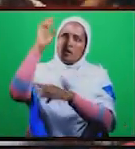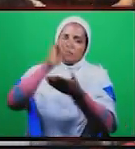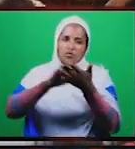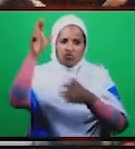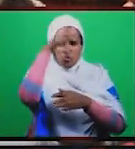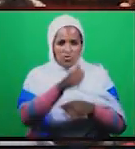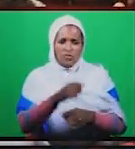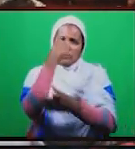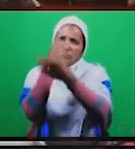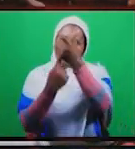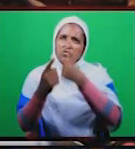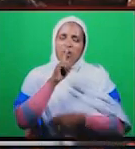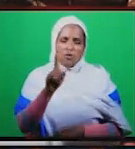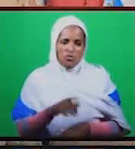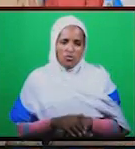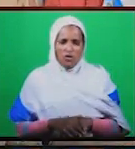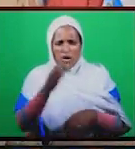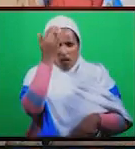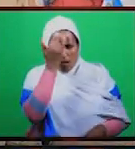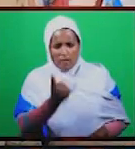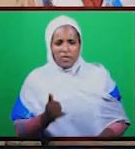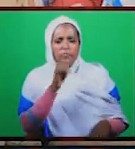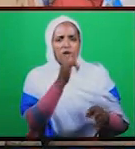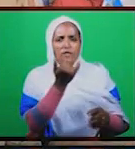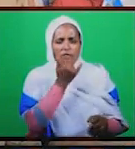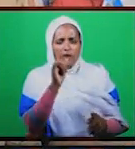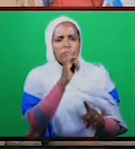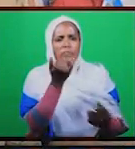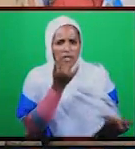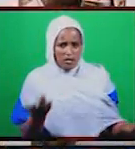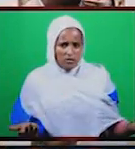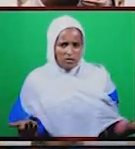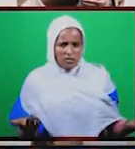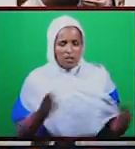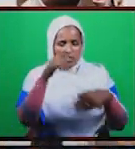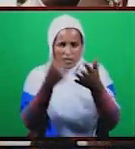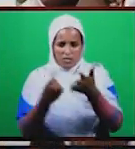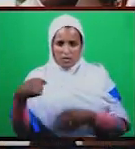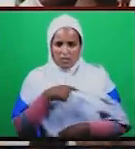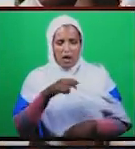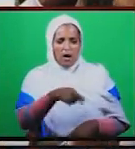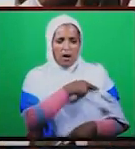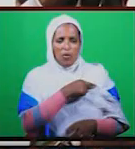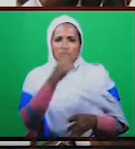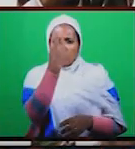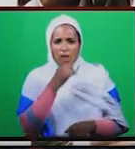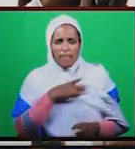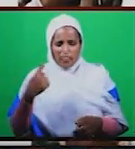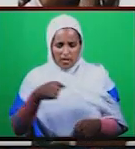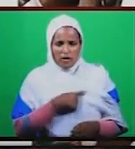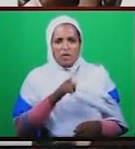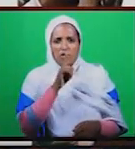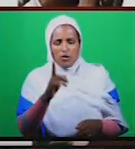መድኃኔዓለምና ቅዱስ ጊዮርጊስ ብቻ ነው። ለምን? ምን አጠፋን? ምን በደልን? ስለዚህ እኛ የሃይማኖት ጥያቄ